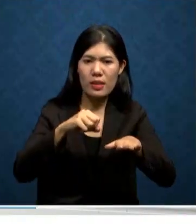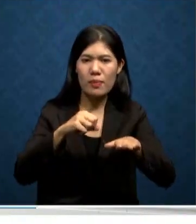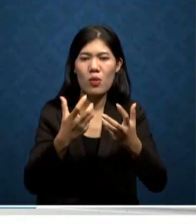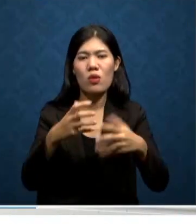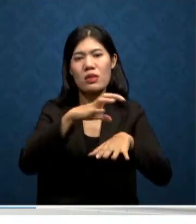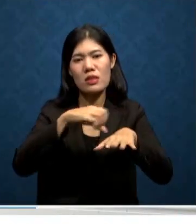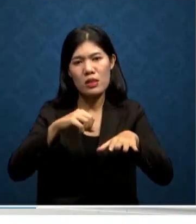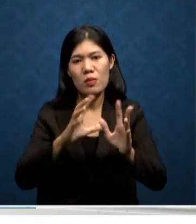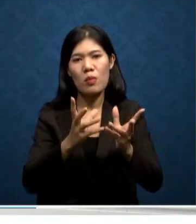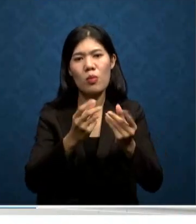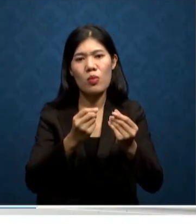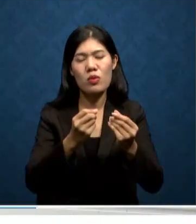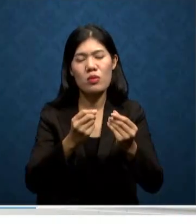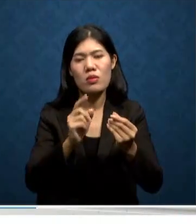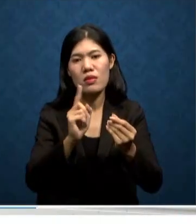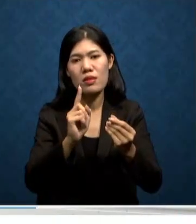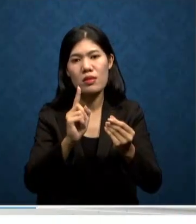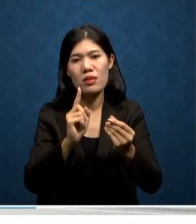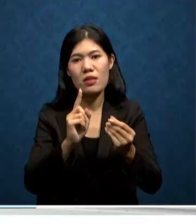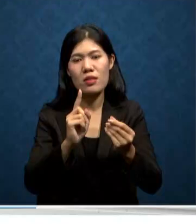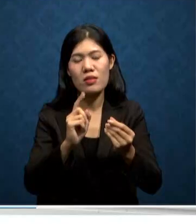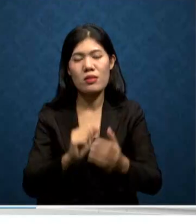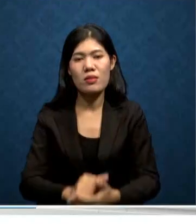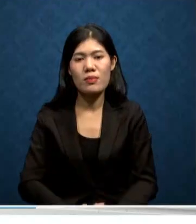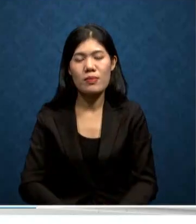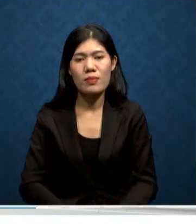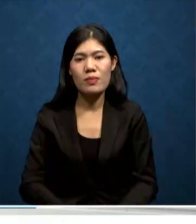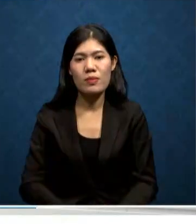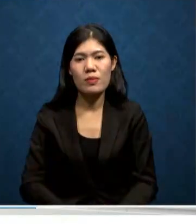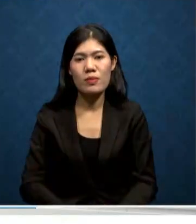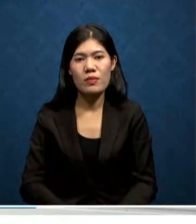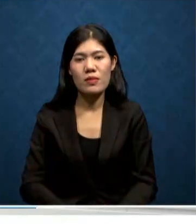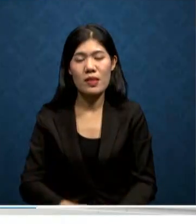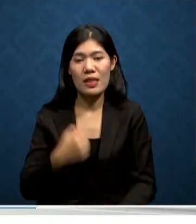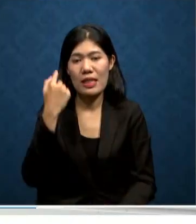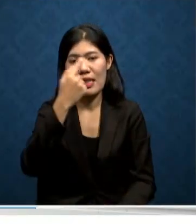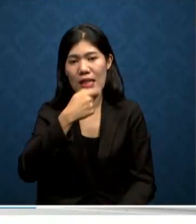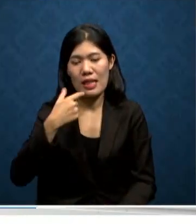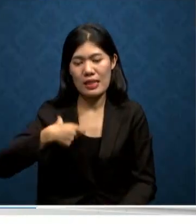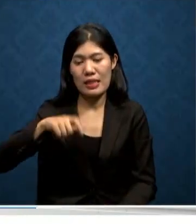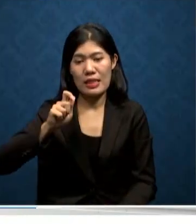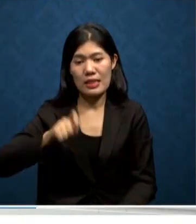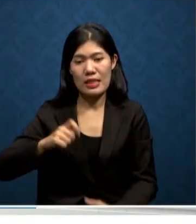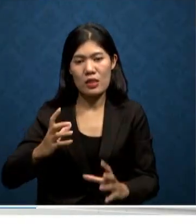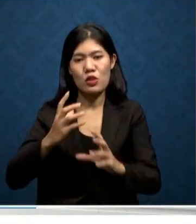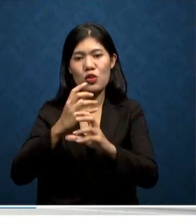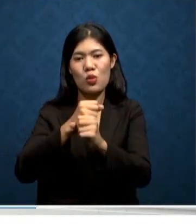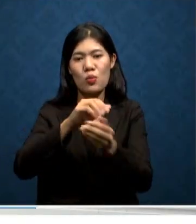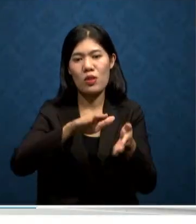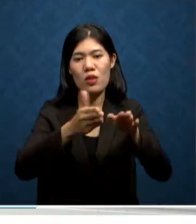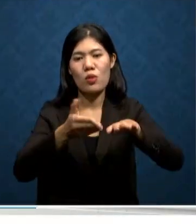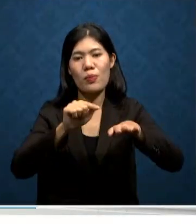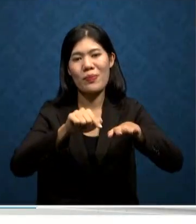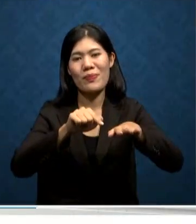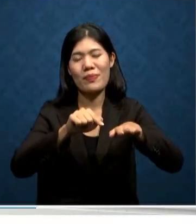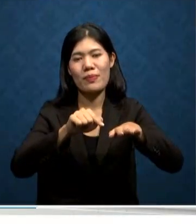เอ่อผู้ที่รับผิดชอบในการตัดสินว่าเป็นบุคคลล้มละลายหรือพิทักษทรัพย์เด็ดขาดอันนี้กรมก็ได้